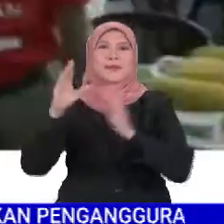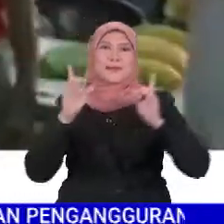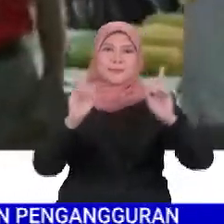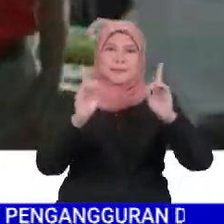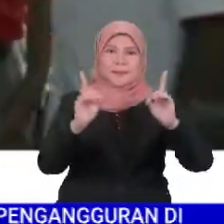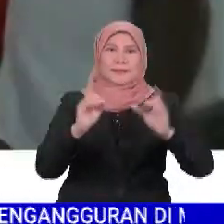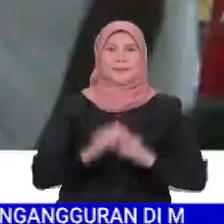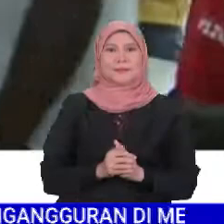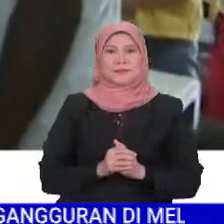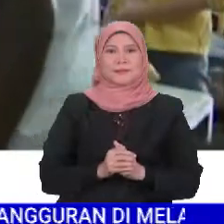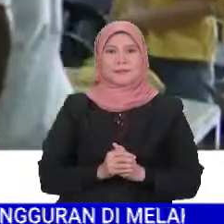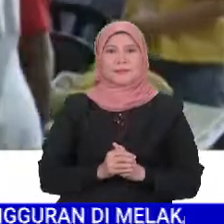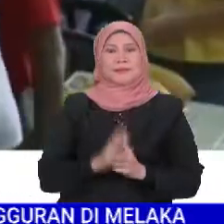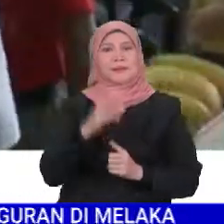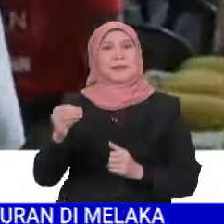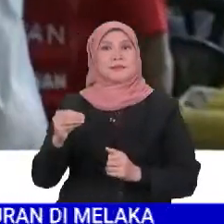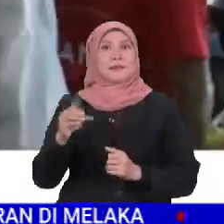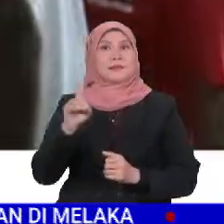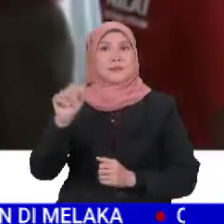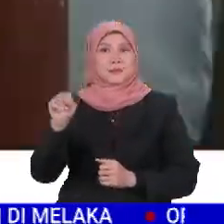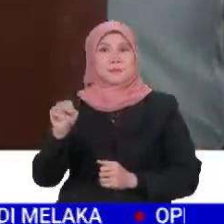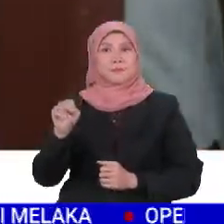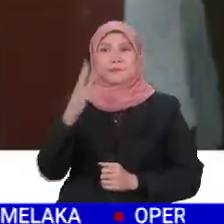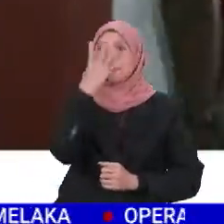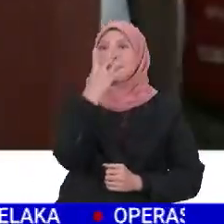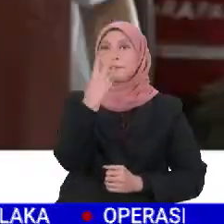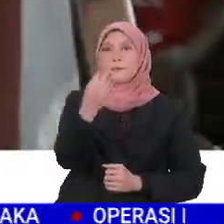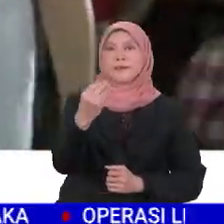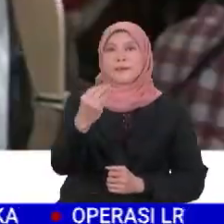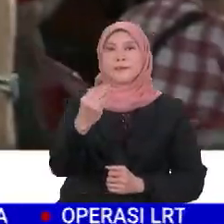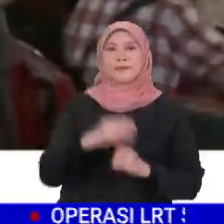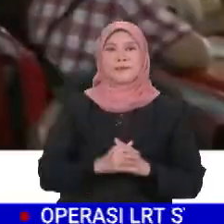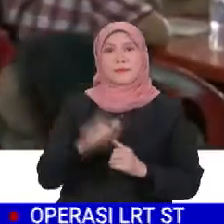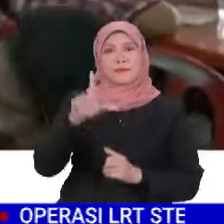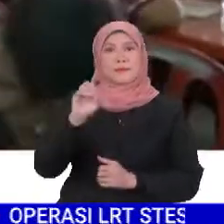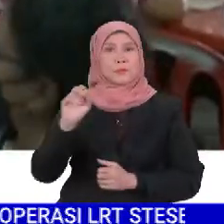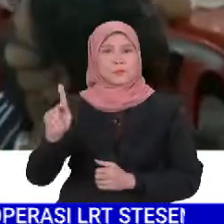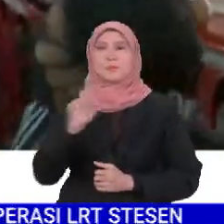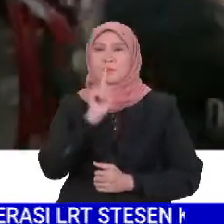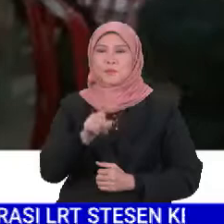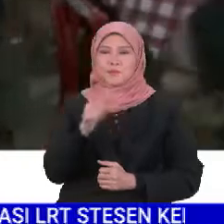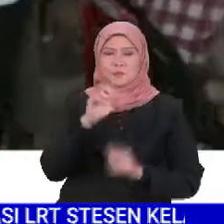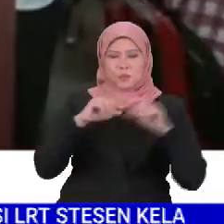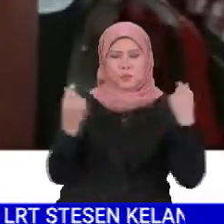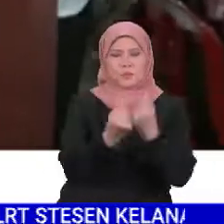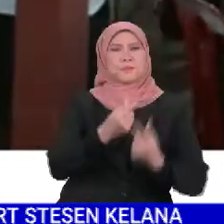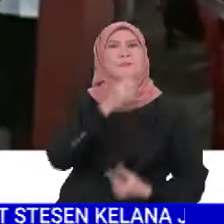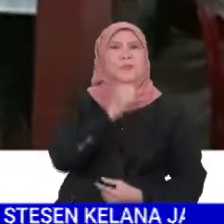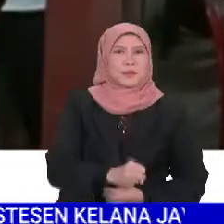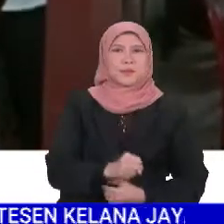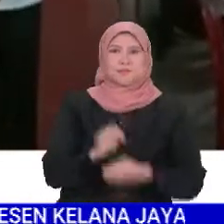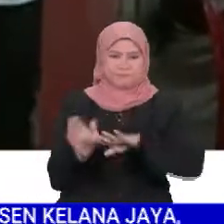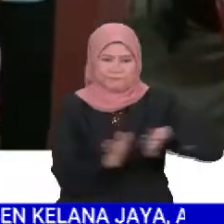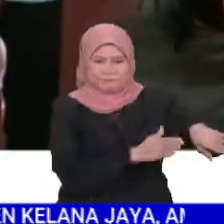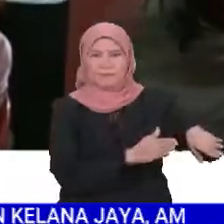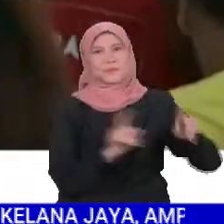pendidikan. Sementara itu, bagi penyandang kerusi Parlimen Seremban, Anthony Lok Siu Fook, keperluan warga emas turut tidak diketepikan. Beliau